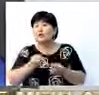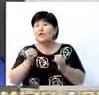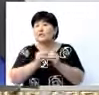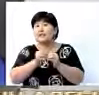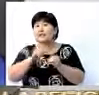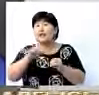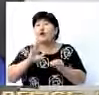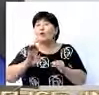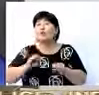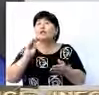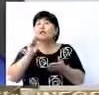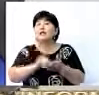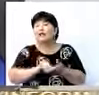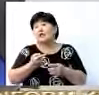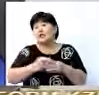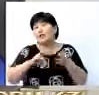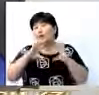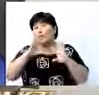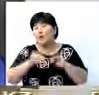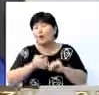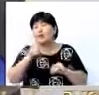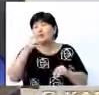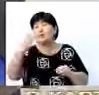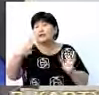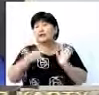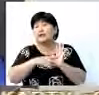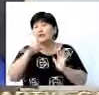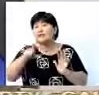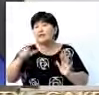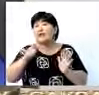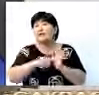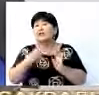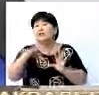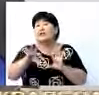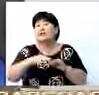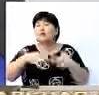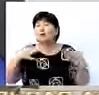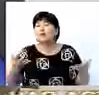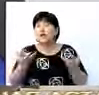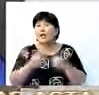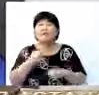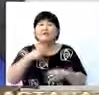кандидатов после регистрации таким образом и 149 кандидатов 72 набрали наибольшее количество голосов